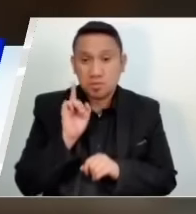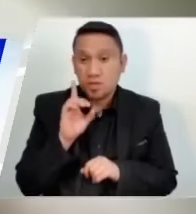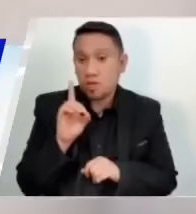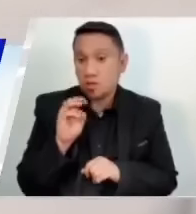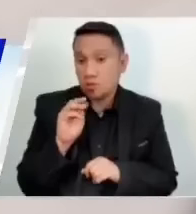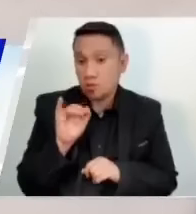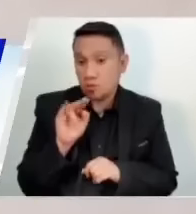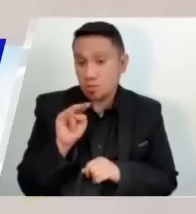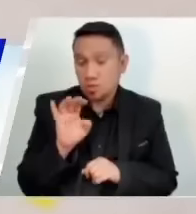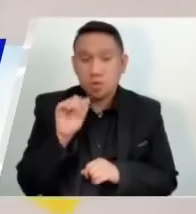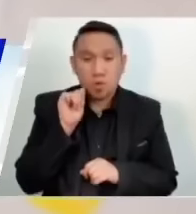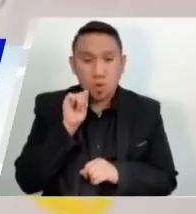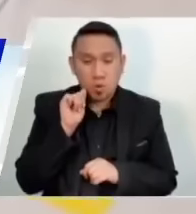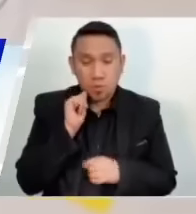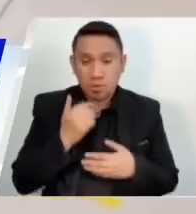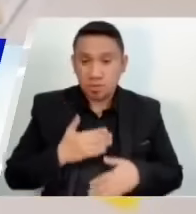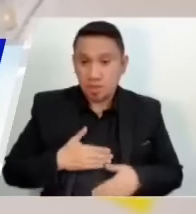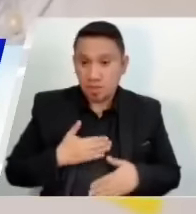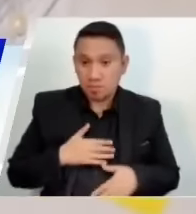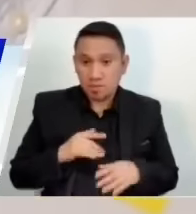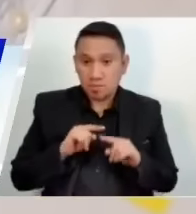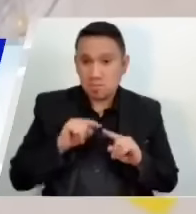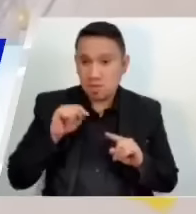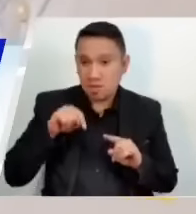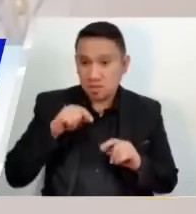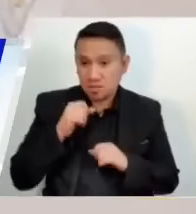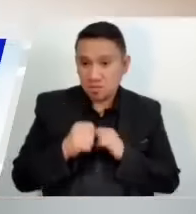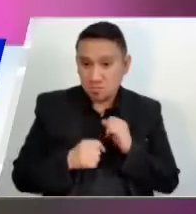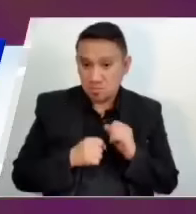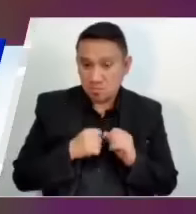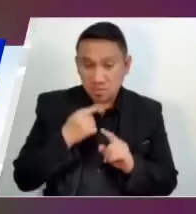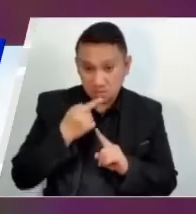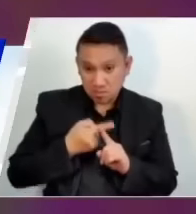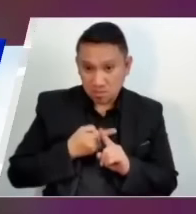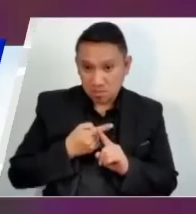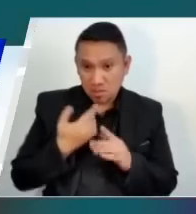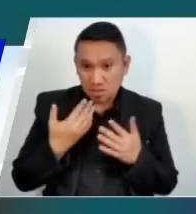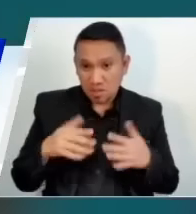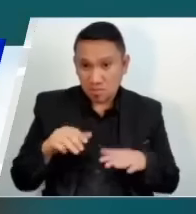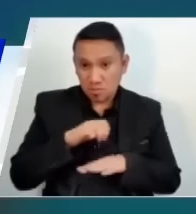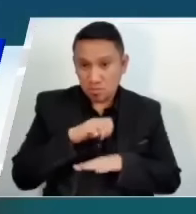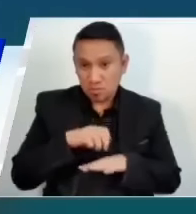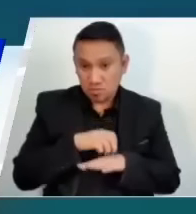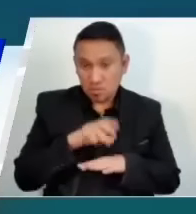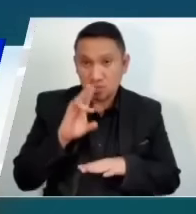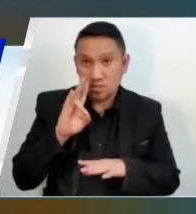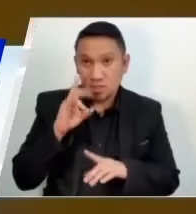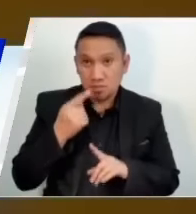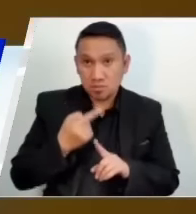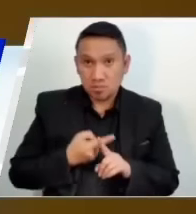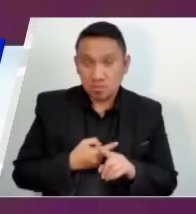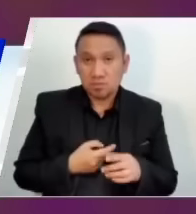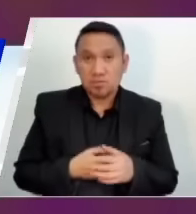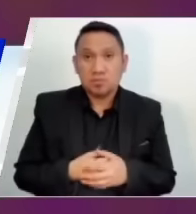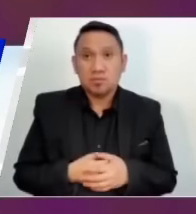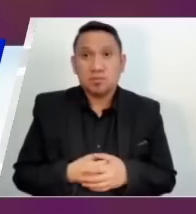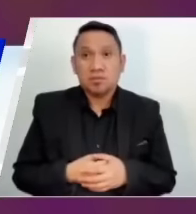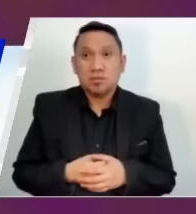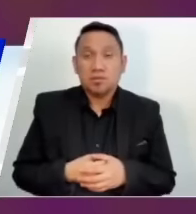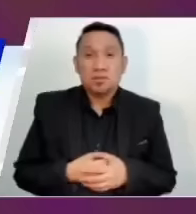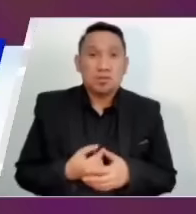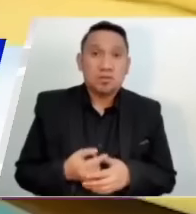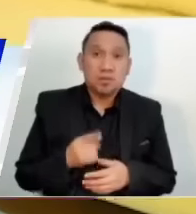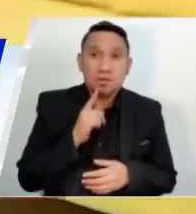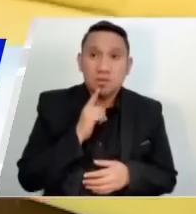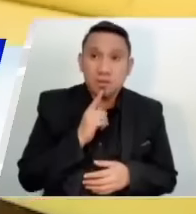Bea. Pero 7 buwan pagkatapos ng kanilang engagement. As we talk today, yes, hiwalay po si Dominic at